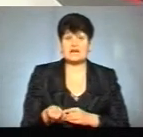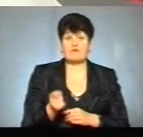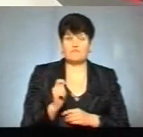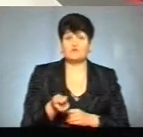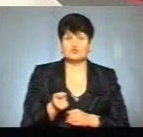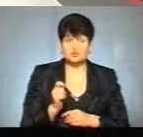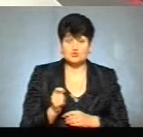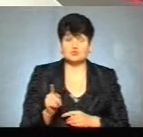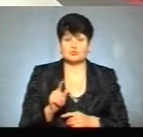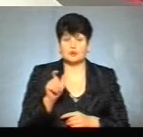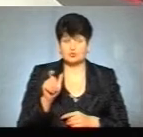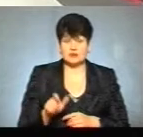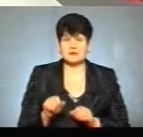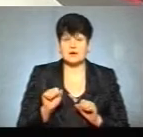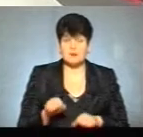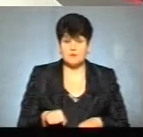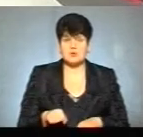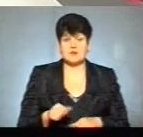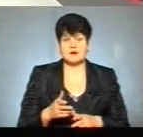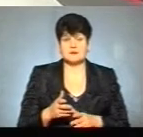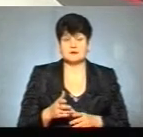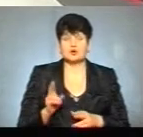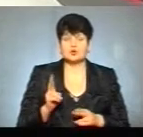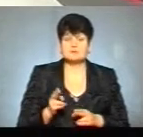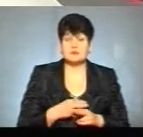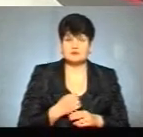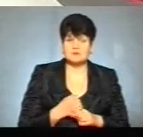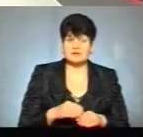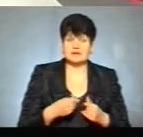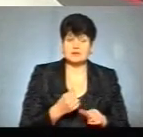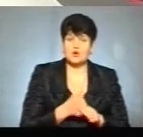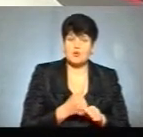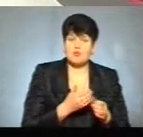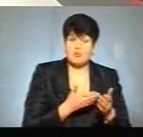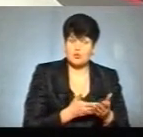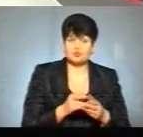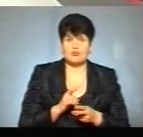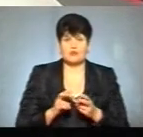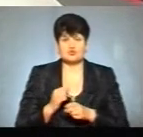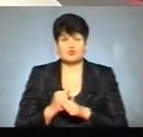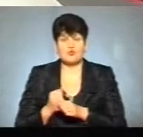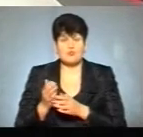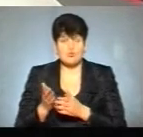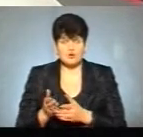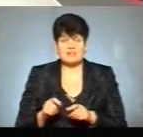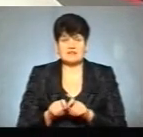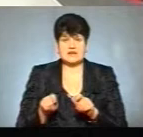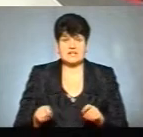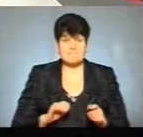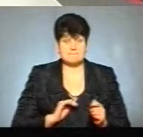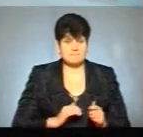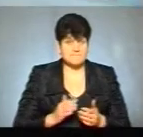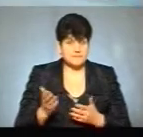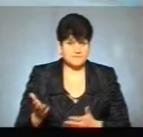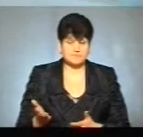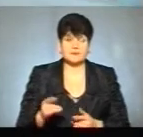могла, якщо є ситуація в сім'ї, що хтось безробітний, дати роботу, пошук роботи, відкриття підприємницької діяльності,